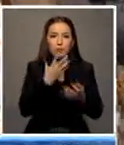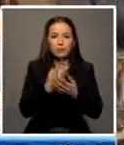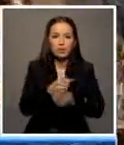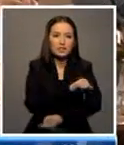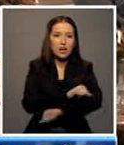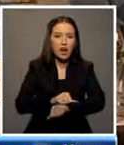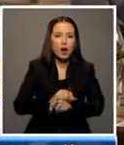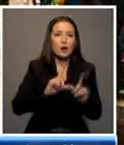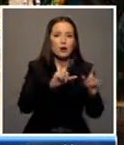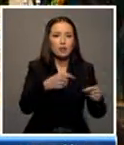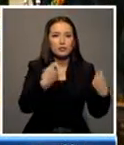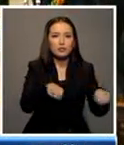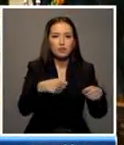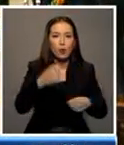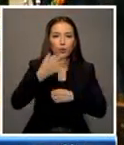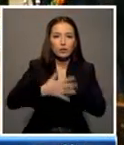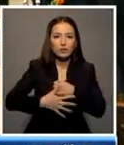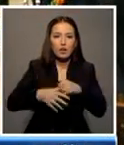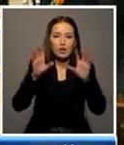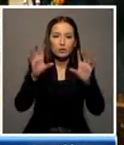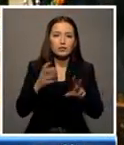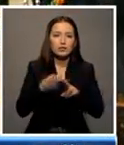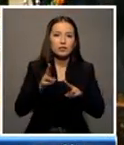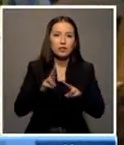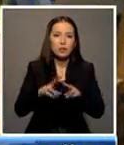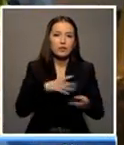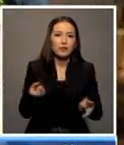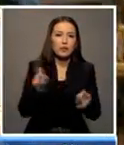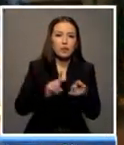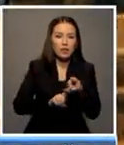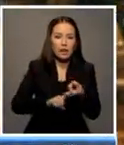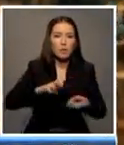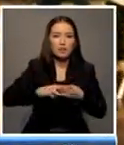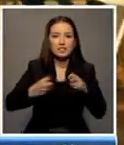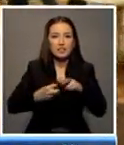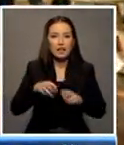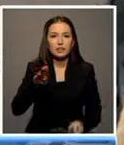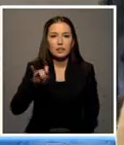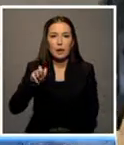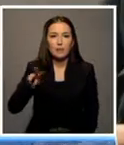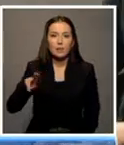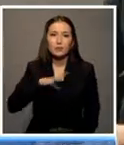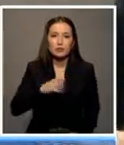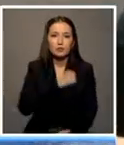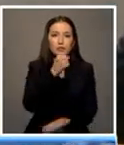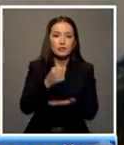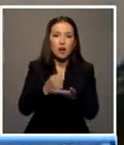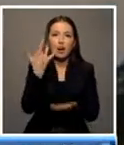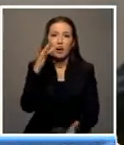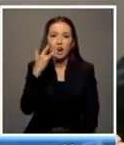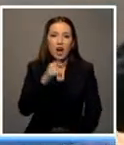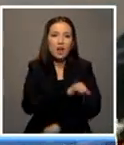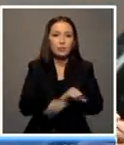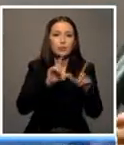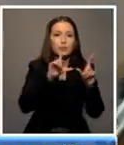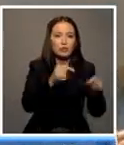сыртқы сауда саясатында ортақ консенсусқа жол жеткізу мәселесі. Дональд Трамп билікке келгелі Құрама Штаттар импорттық